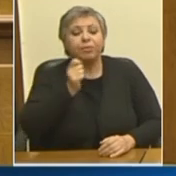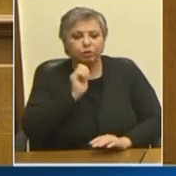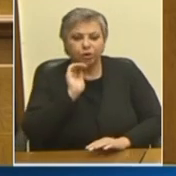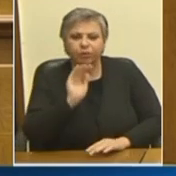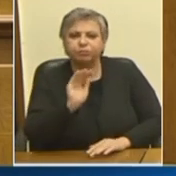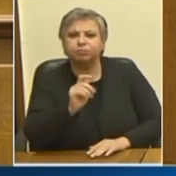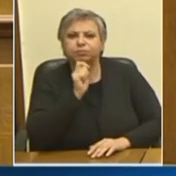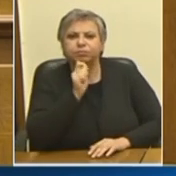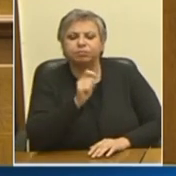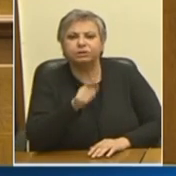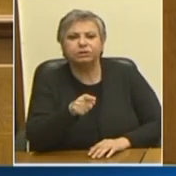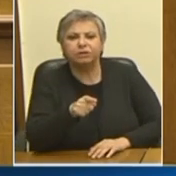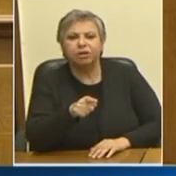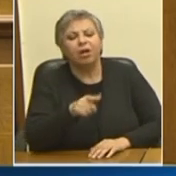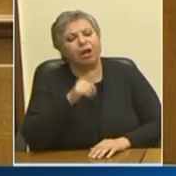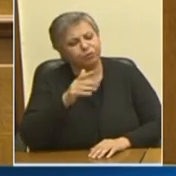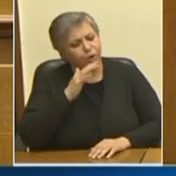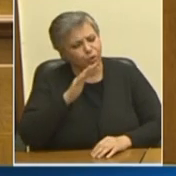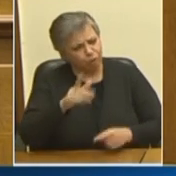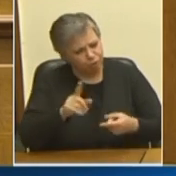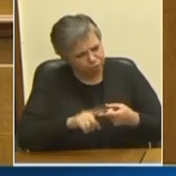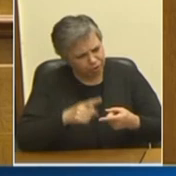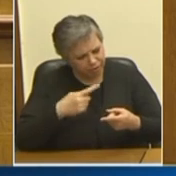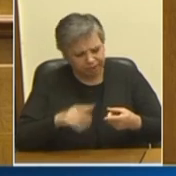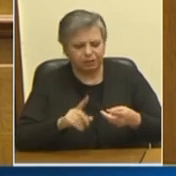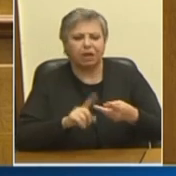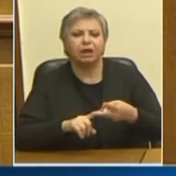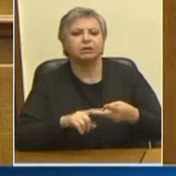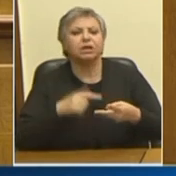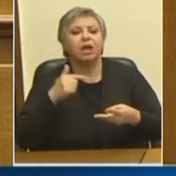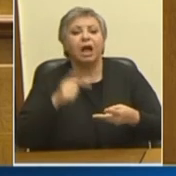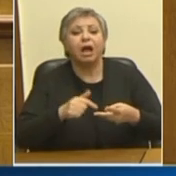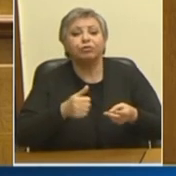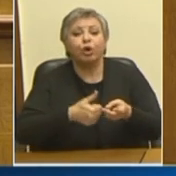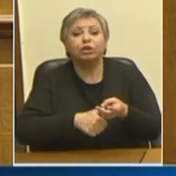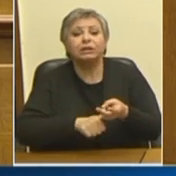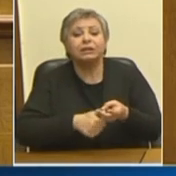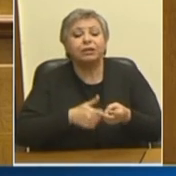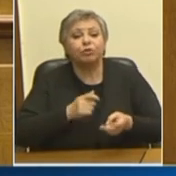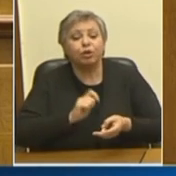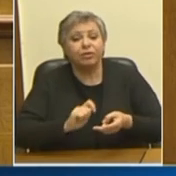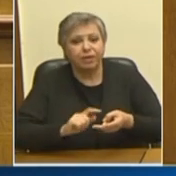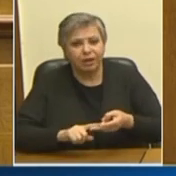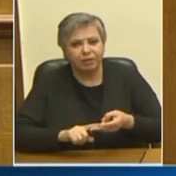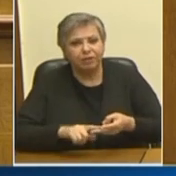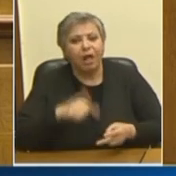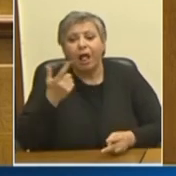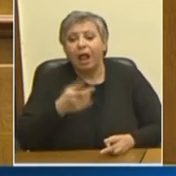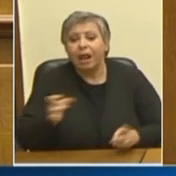Μητσοτάκη, πράγματι δεν σας αρέσει η γλώσσα, δεν σας αρέσει η ταυτότητα. Για αν γίνεται πρωθυπουργός, η